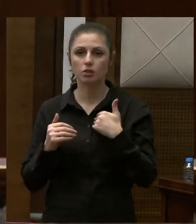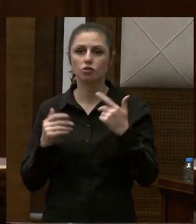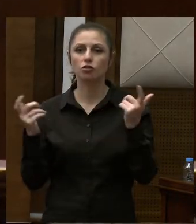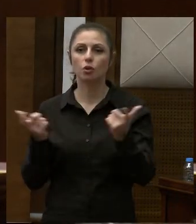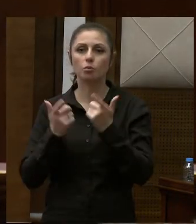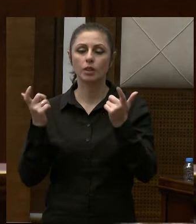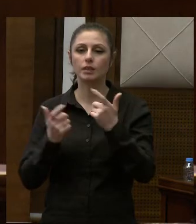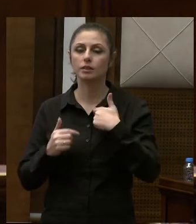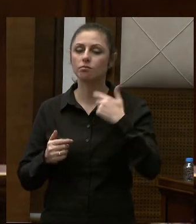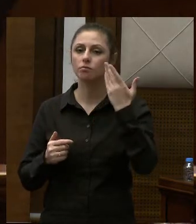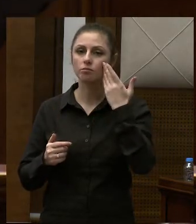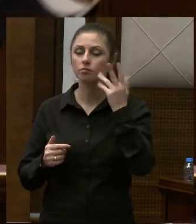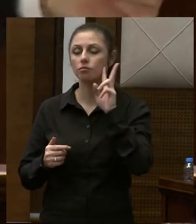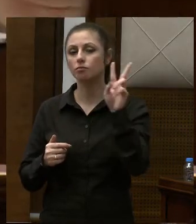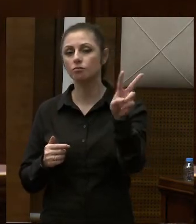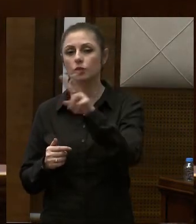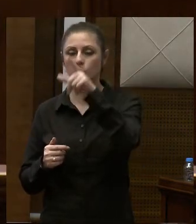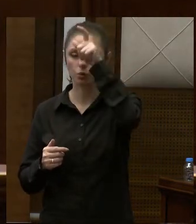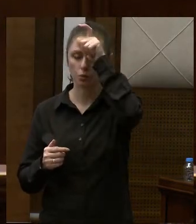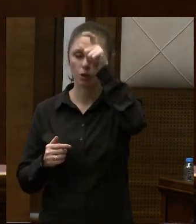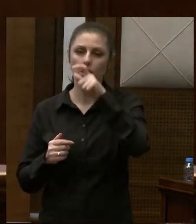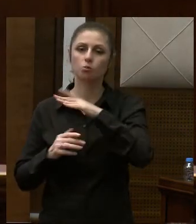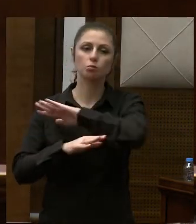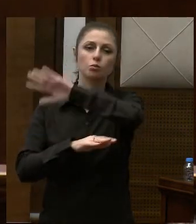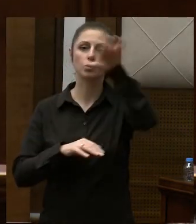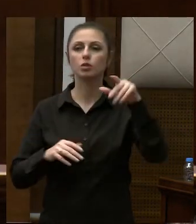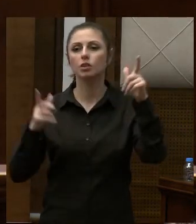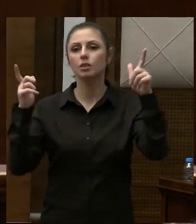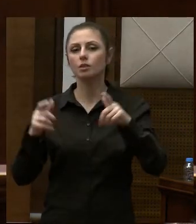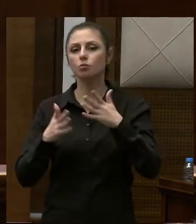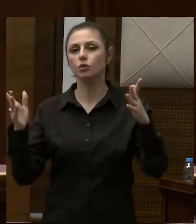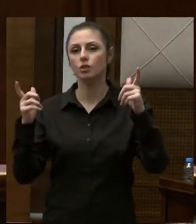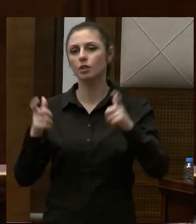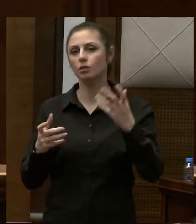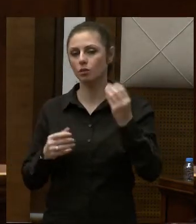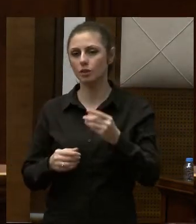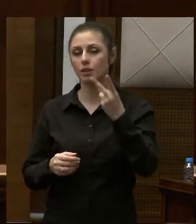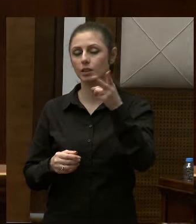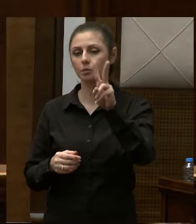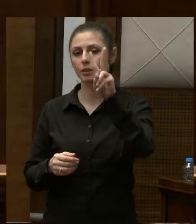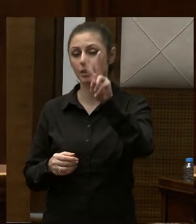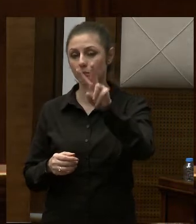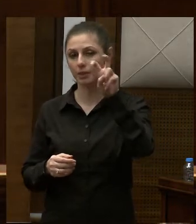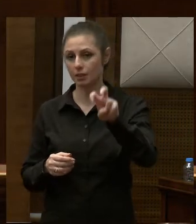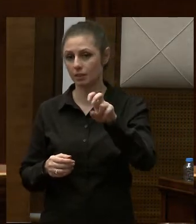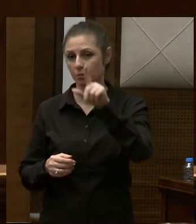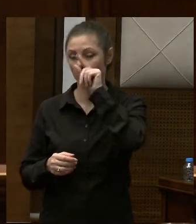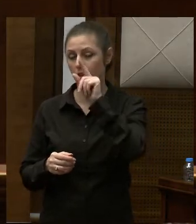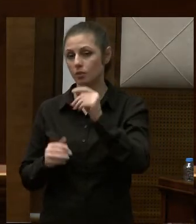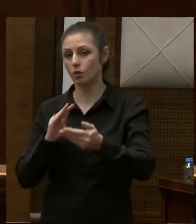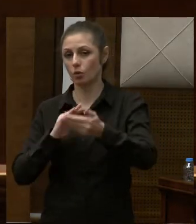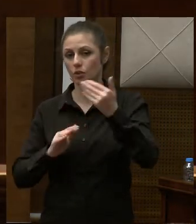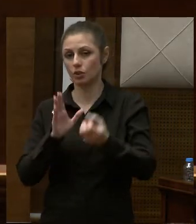izlenimim Türkiye'deki bütün şehirler büyükşehir oluyor. Bu 28 Mart'tan önce çıkma zorunluluğu var